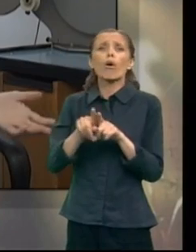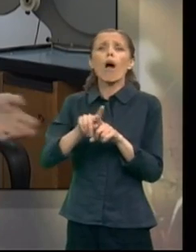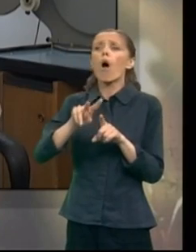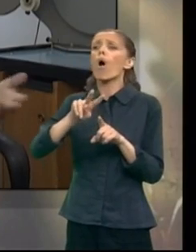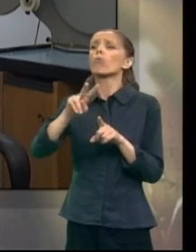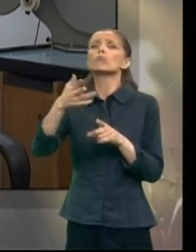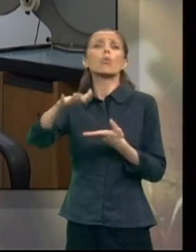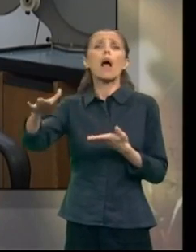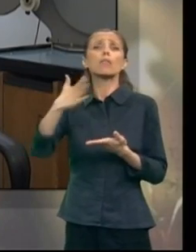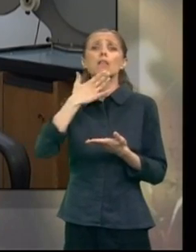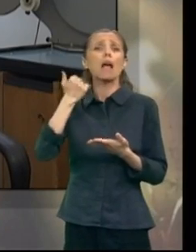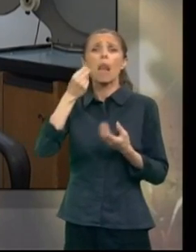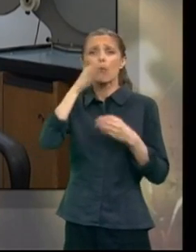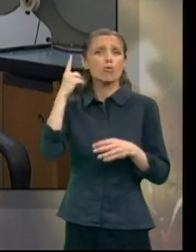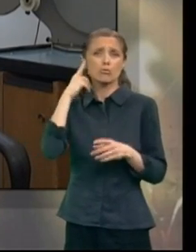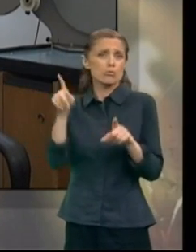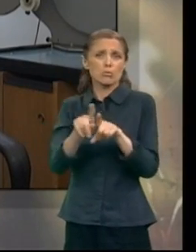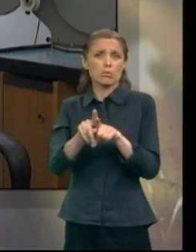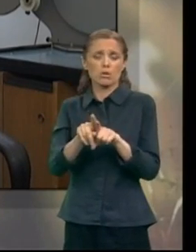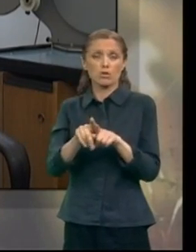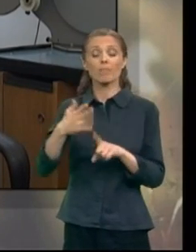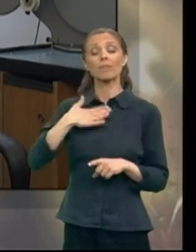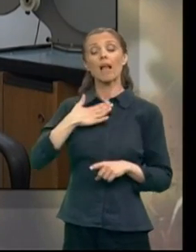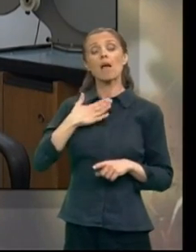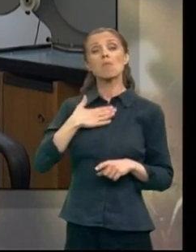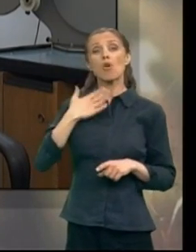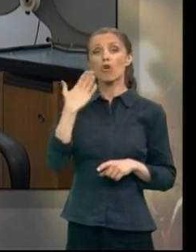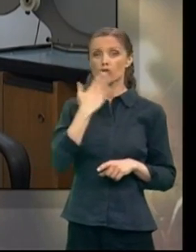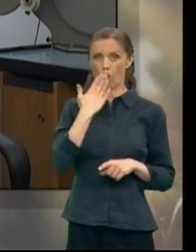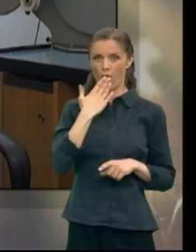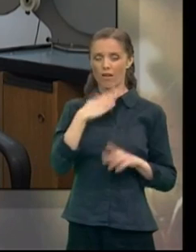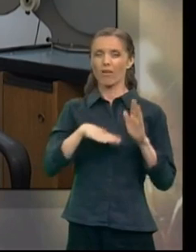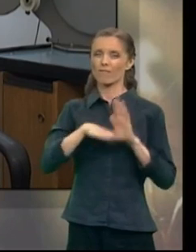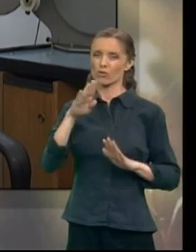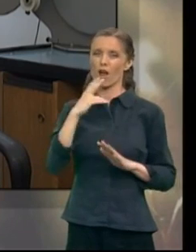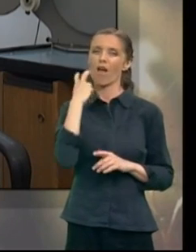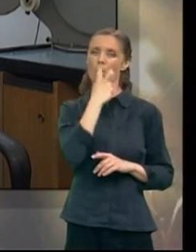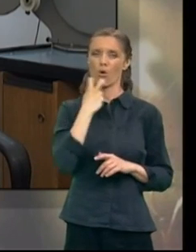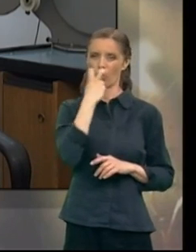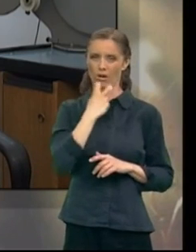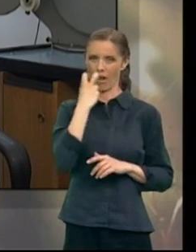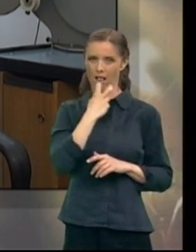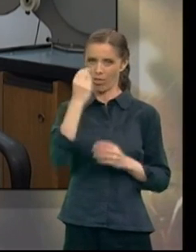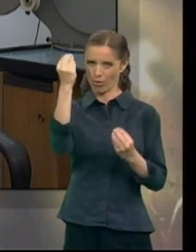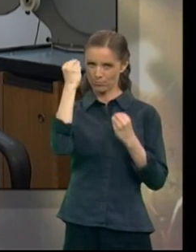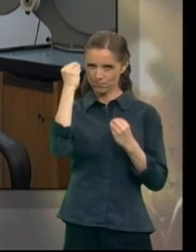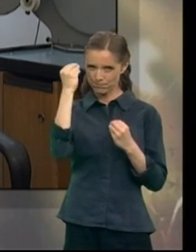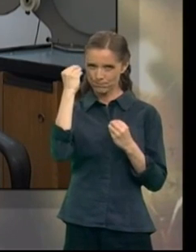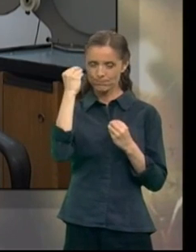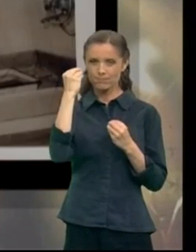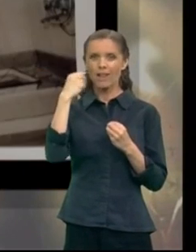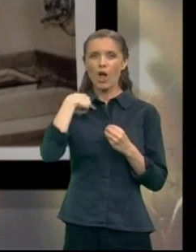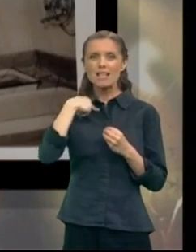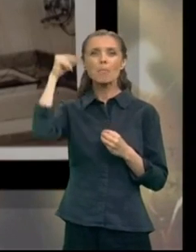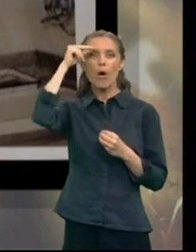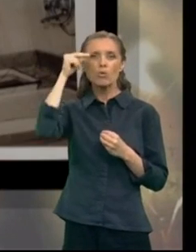nemaju oštećen sluh. Moje školovanje je bilo oralnom metodom, tako da sam naučila da i čitam